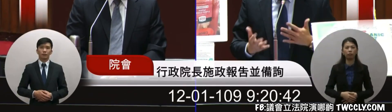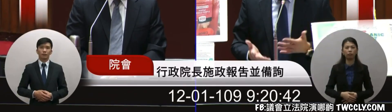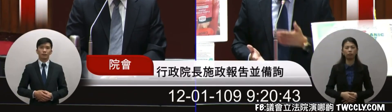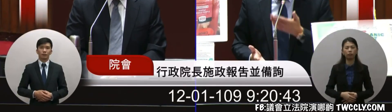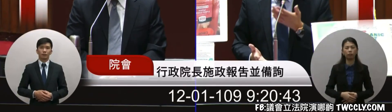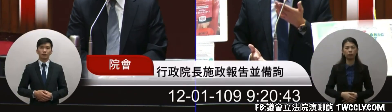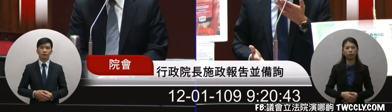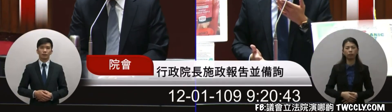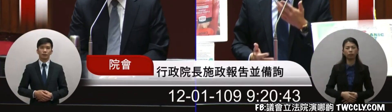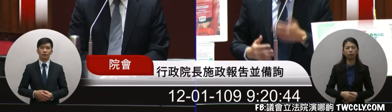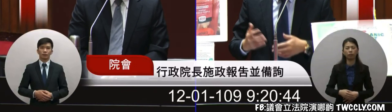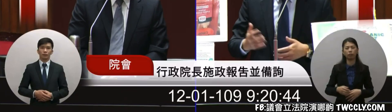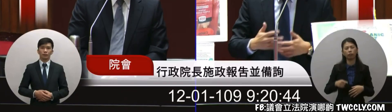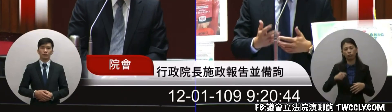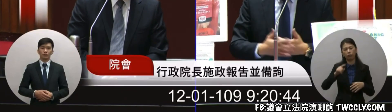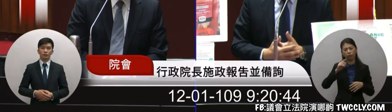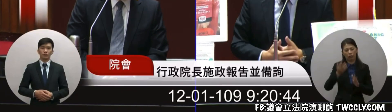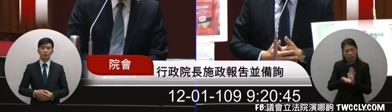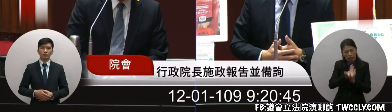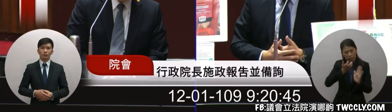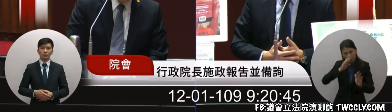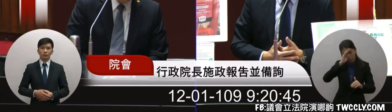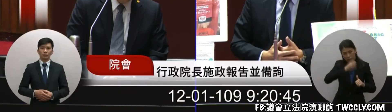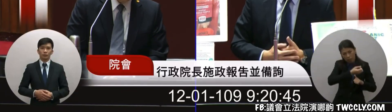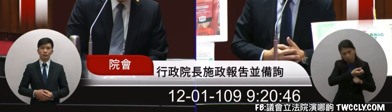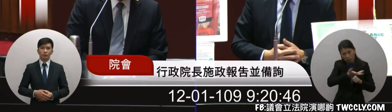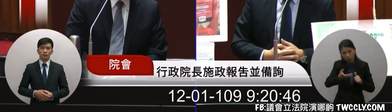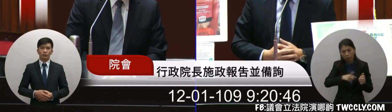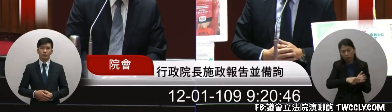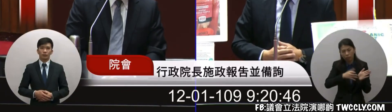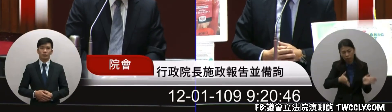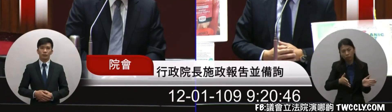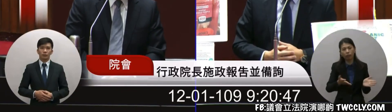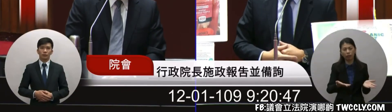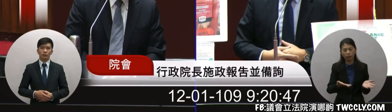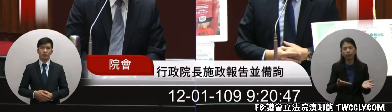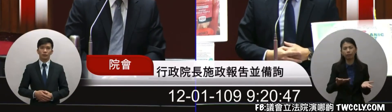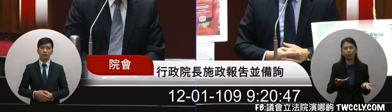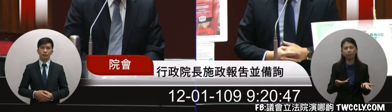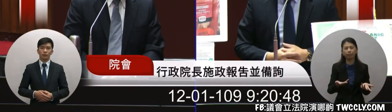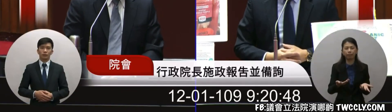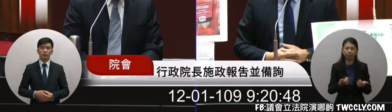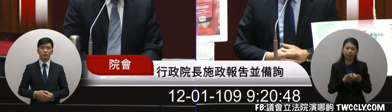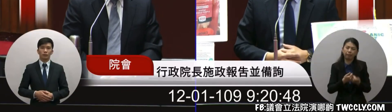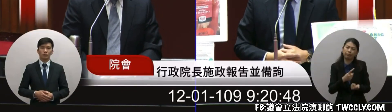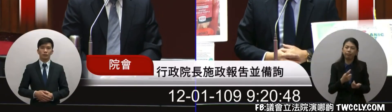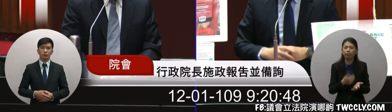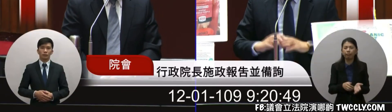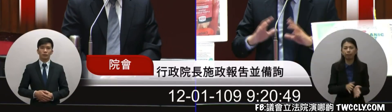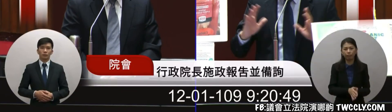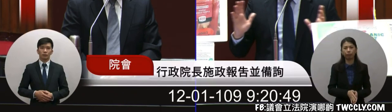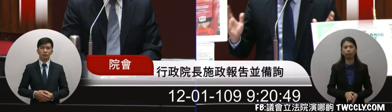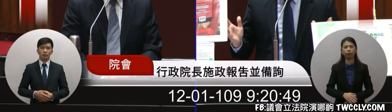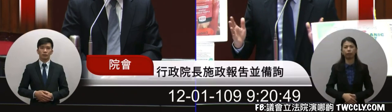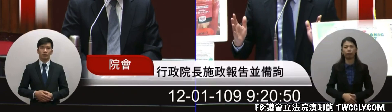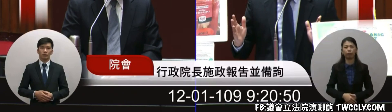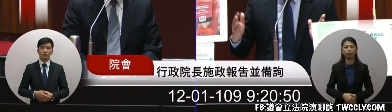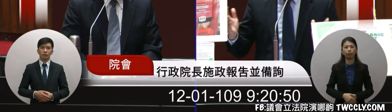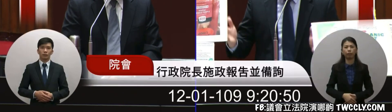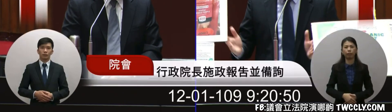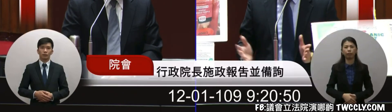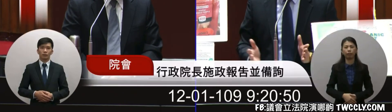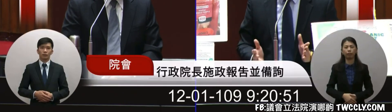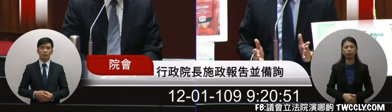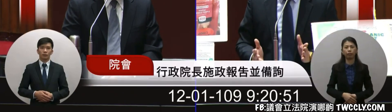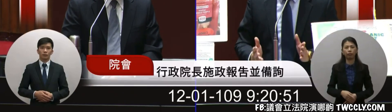了，疫情的时候，其实我自己在相关的委员会也在咨询哈，也是希望说。 我们也知道哈，那么多的这种相